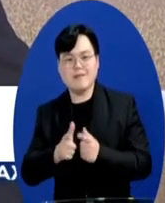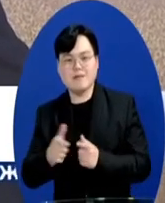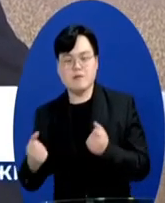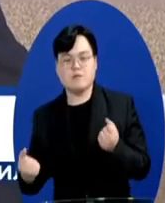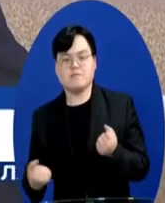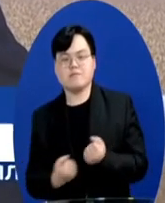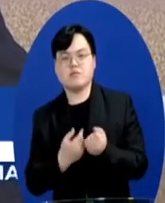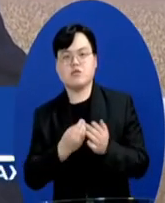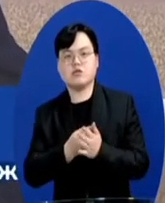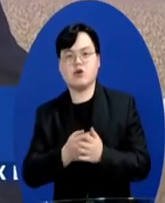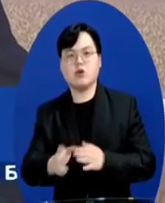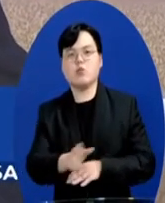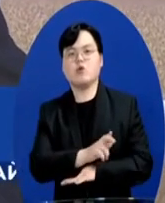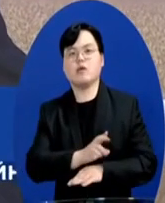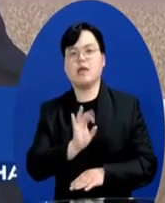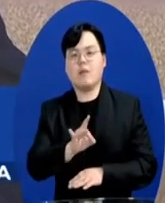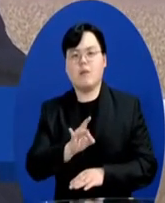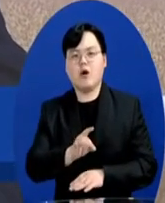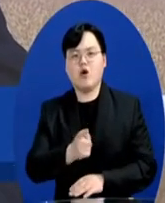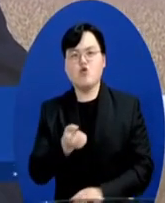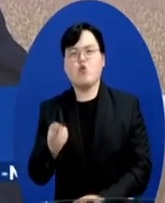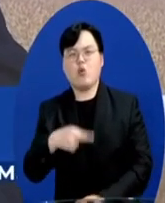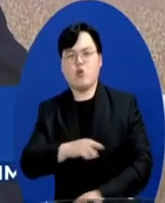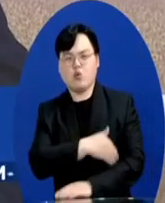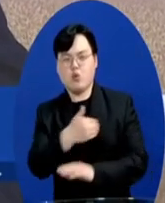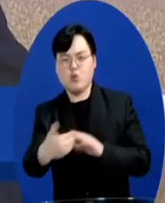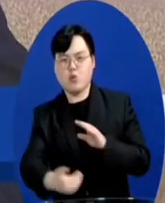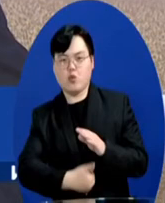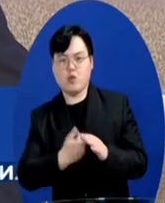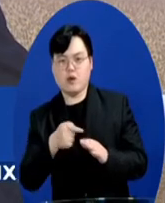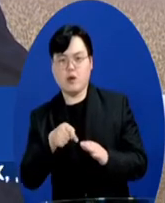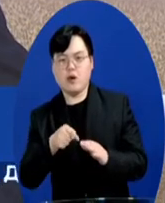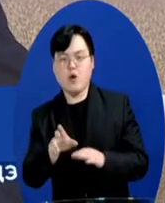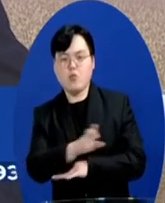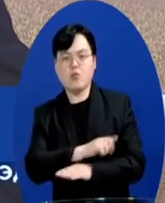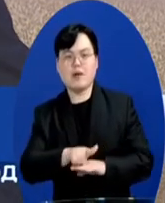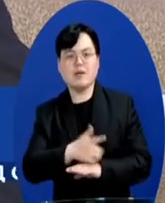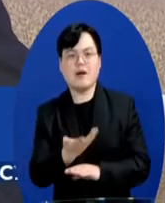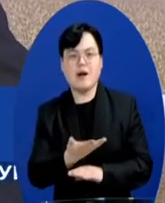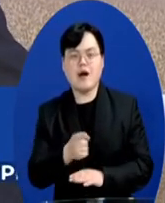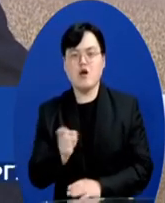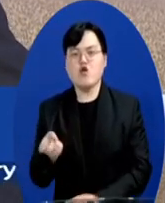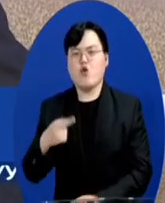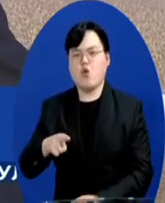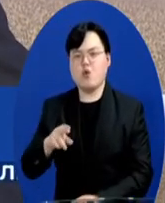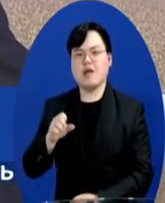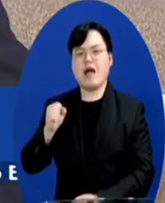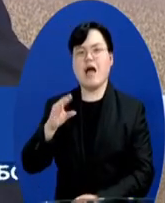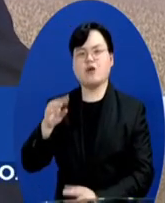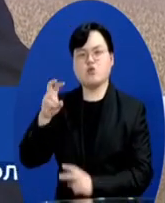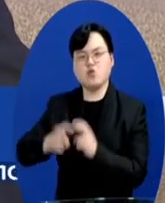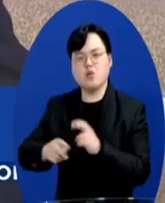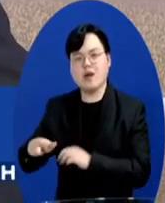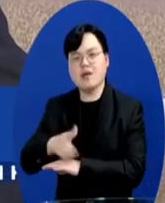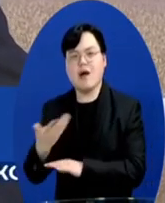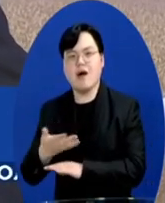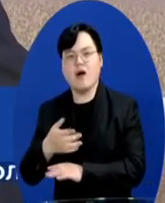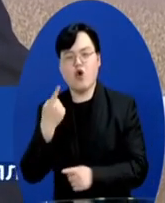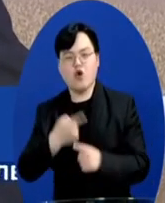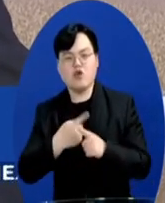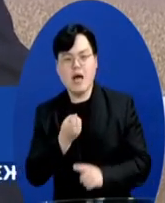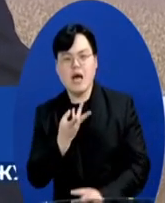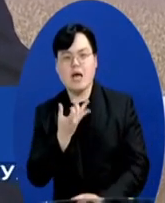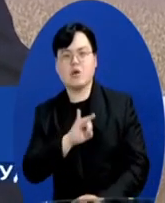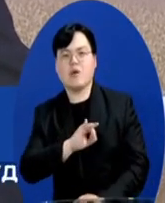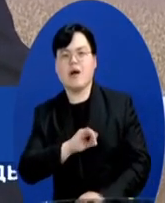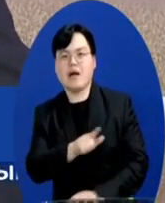хөшүүргээр нь өгөөж бүсчилдэг юм байна. Жишээлбэл хүнд уул уурхаа бүс нь хаанаа байх вэ? Хүнд аж үйлдвэр нь хаанаа байх вэ? Хөдөө аж ахуй нь